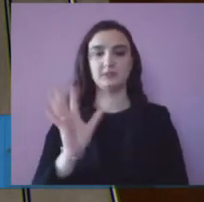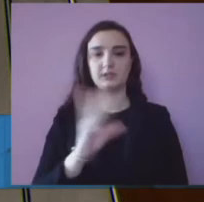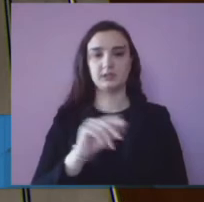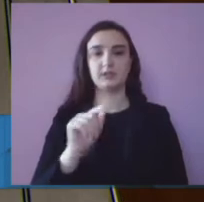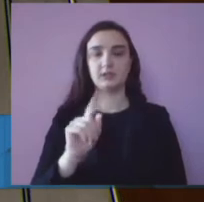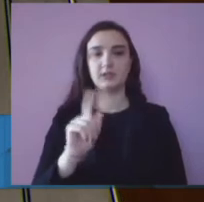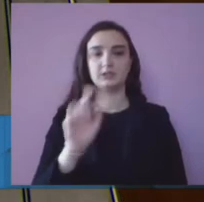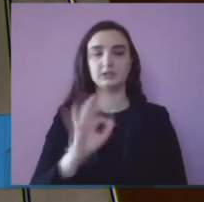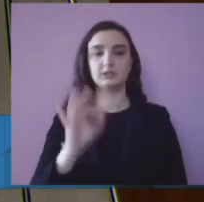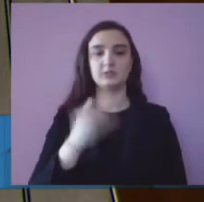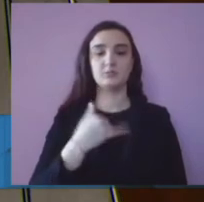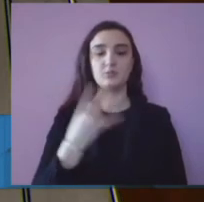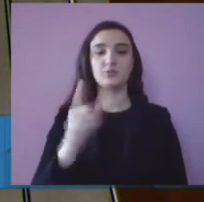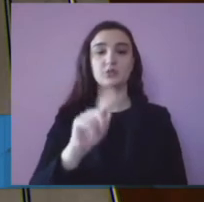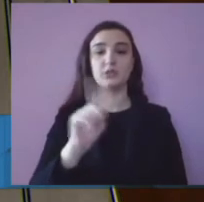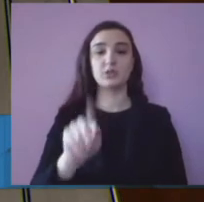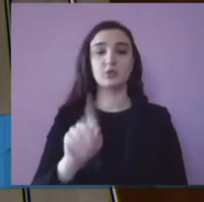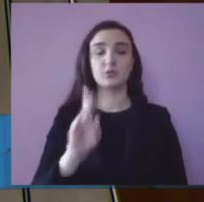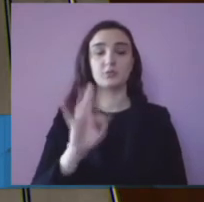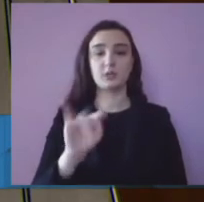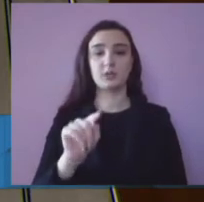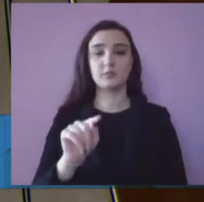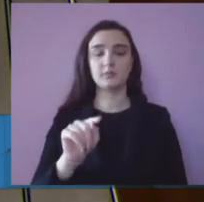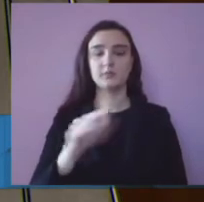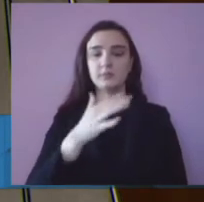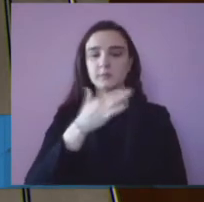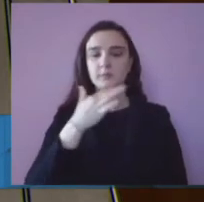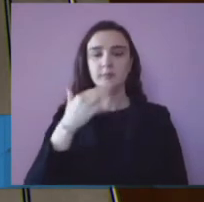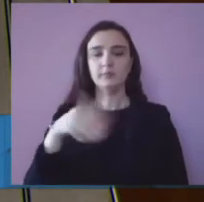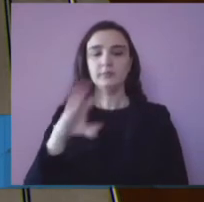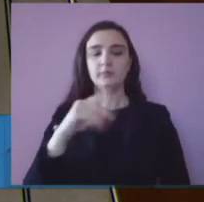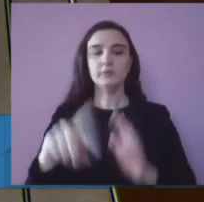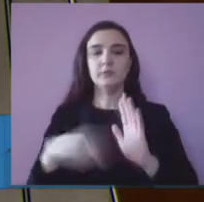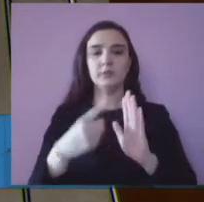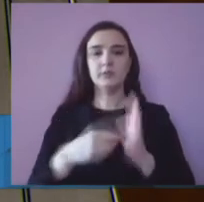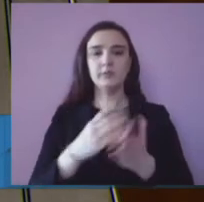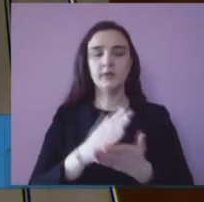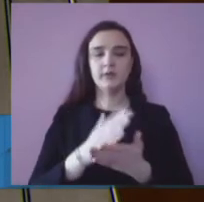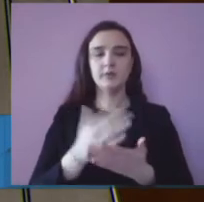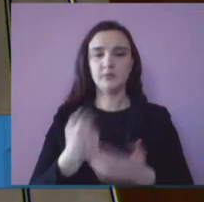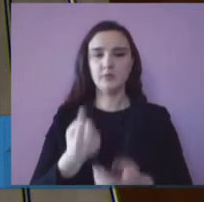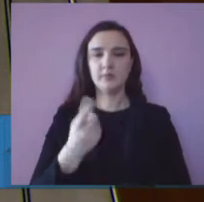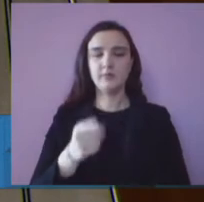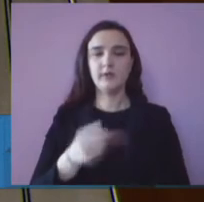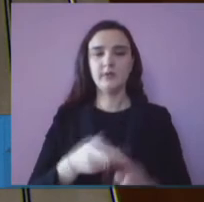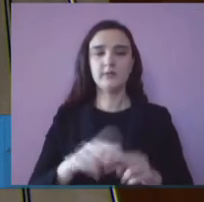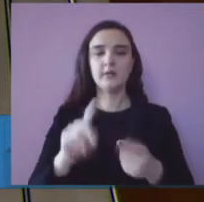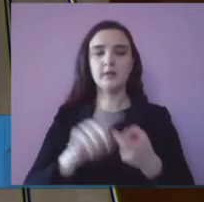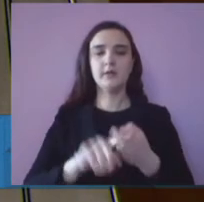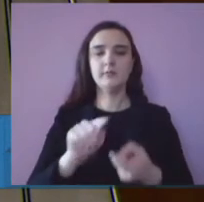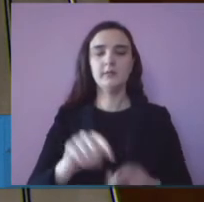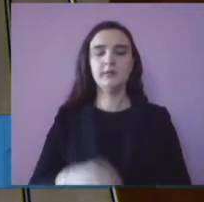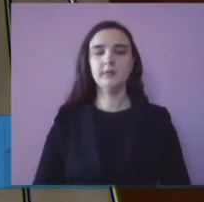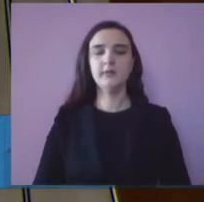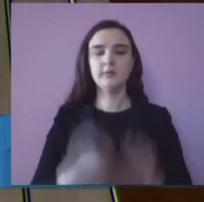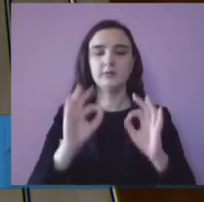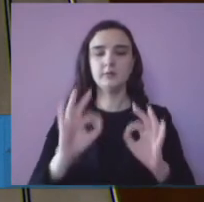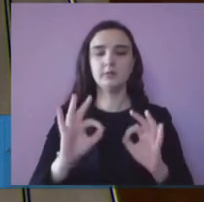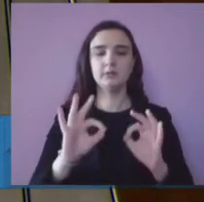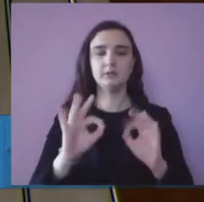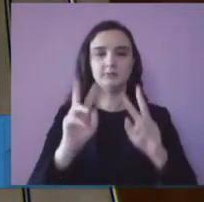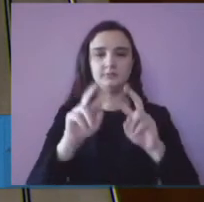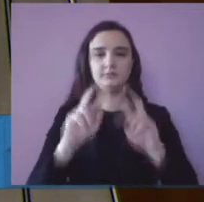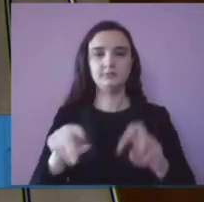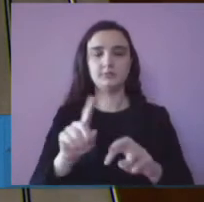მე უნდა შეგეკითხოთ, მაგრამ იმდენად ბევრი შეკითხვა შემოვიდა თურმე, ეს ეხება სწორად გაზომვას, რას ნიშნავს